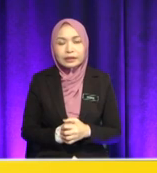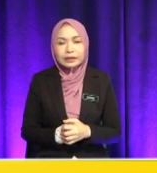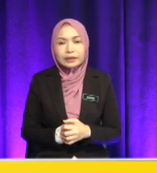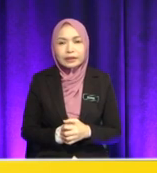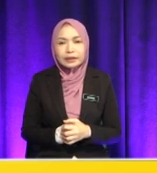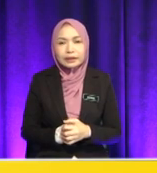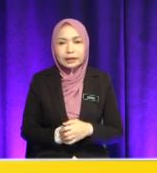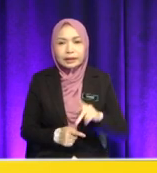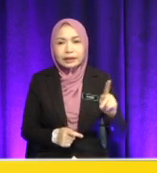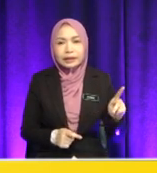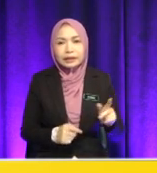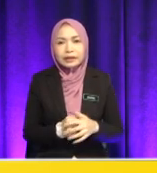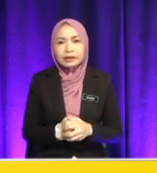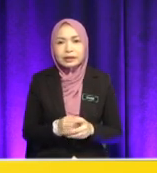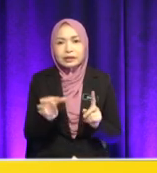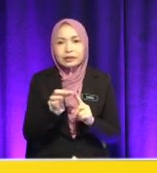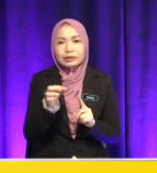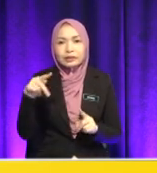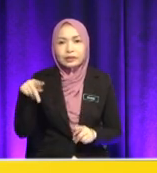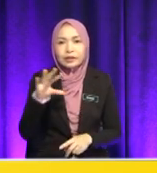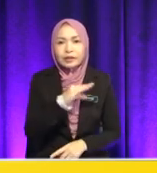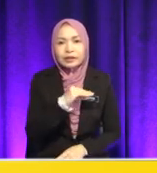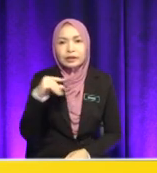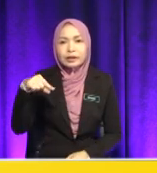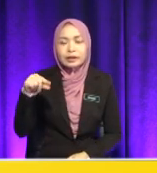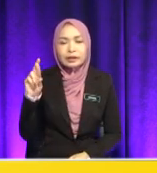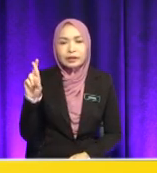huruf P dan Q saja kanan huruf saja